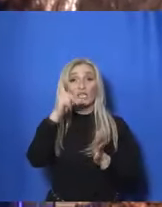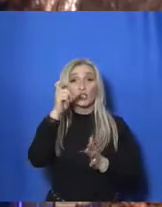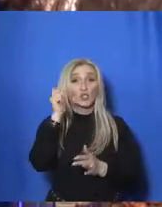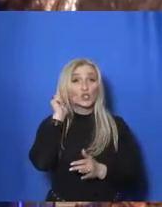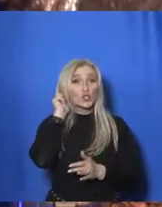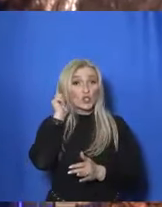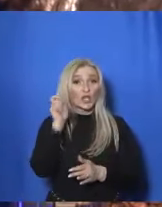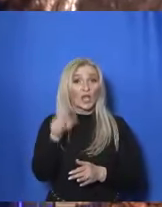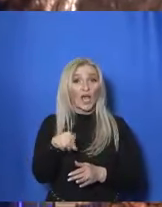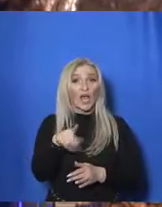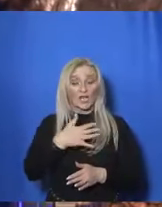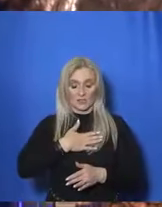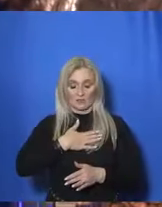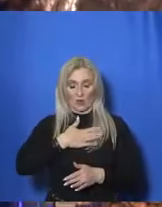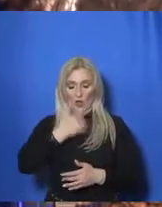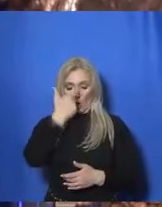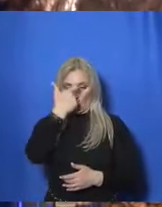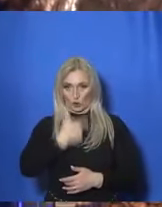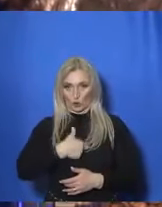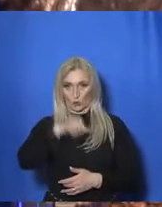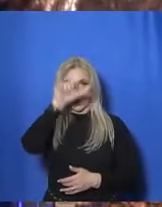ime.